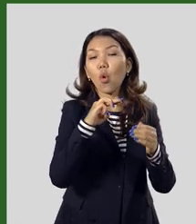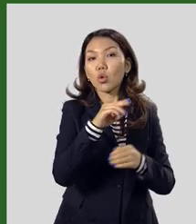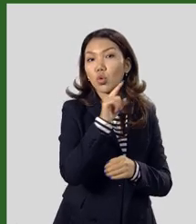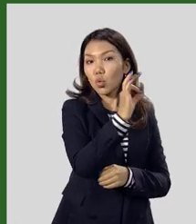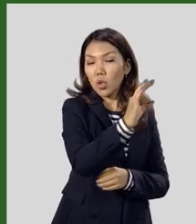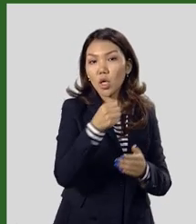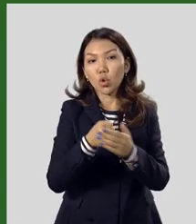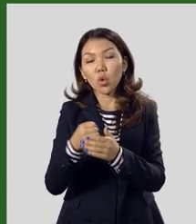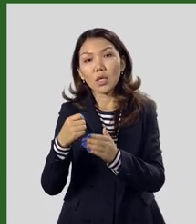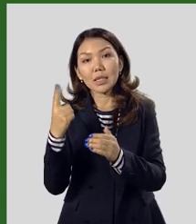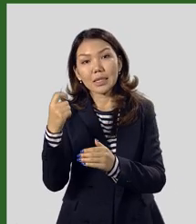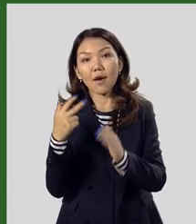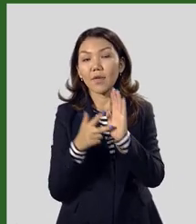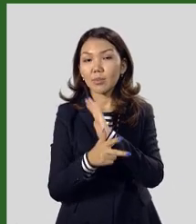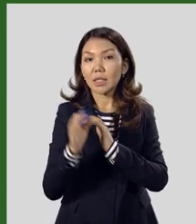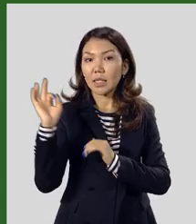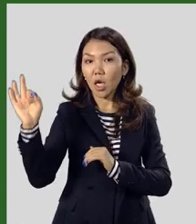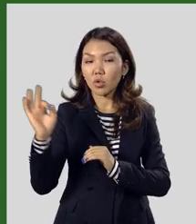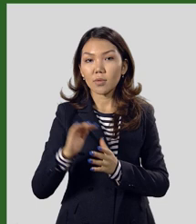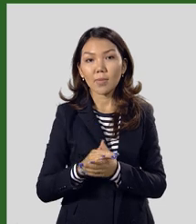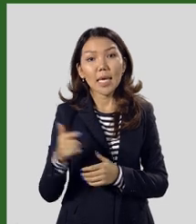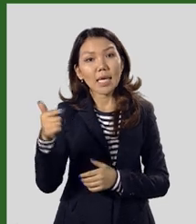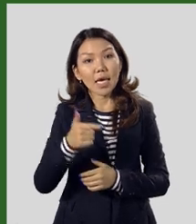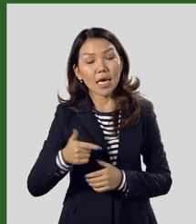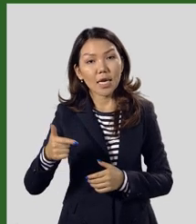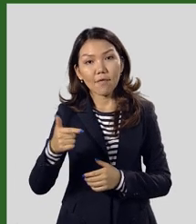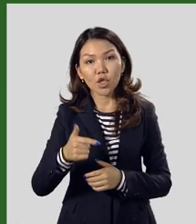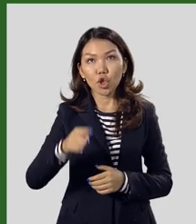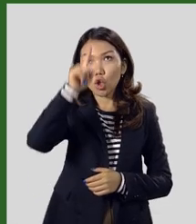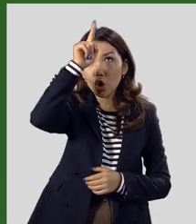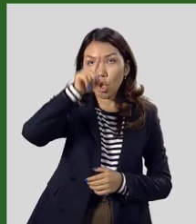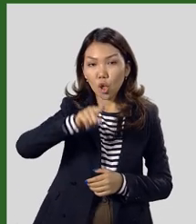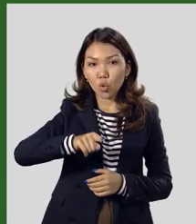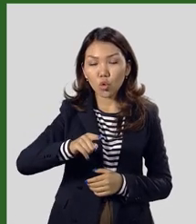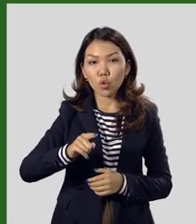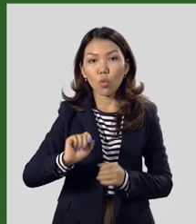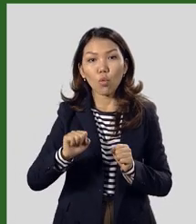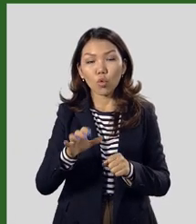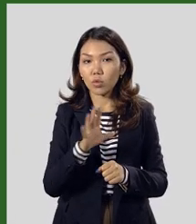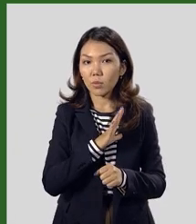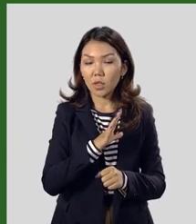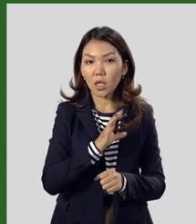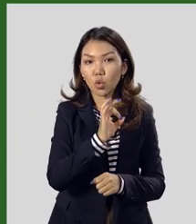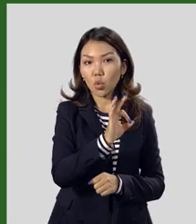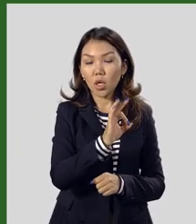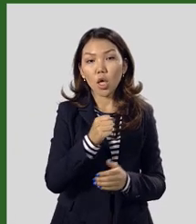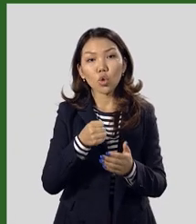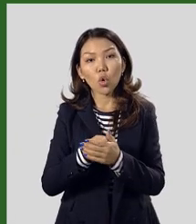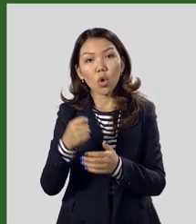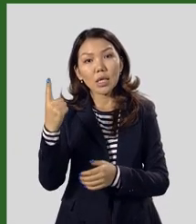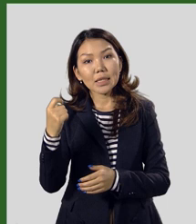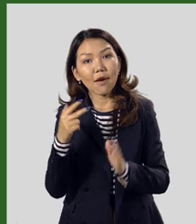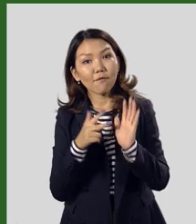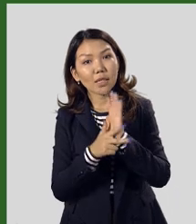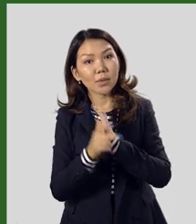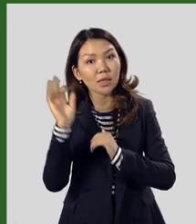градусов. Значит, географические долготы могут иметь значение от 0 до